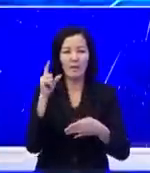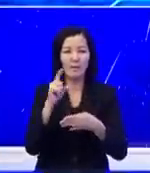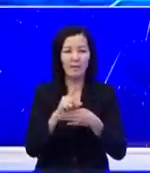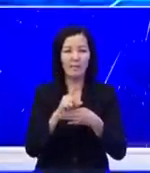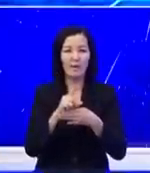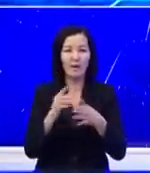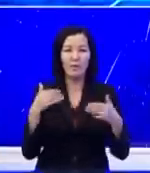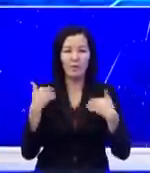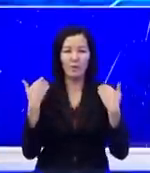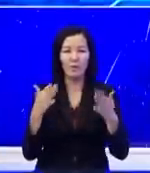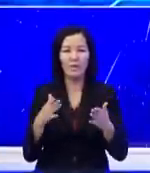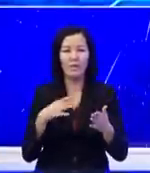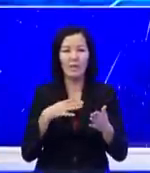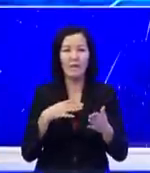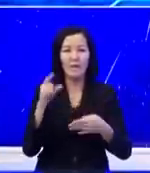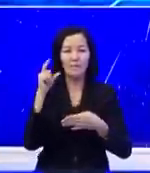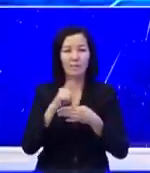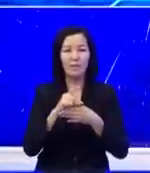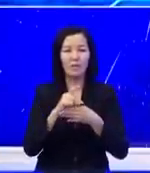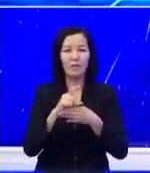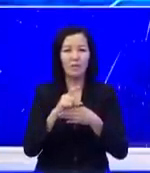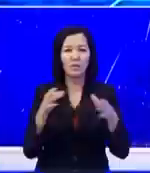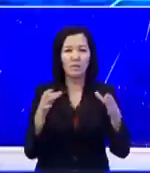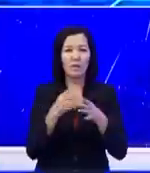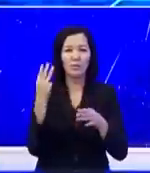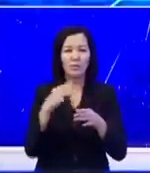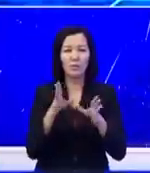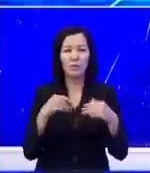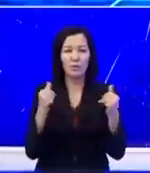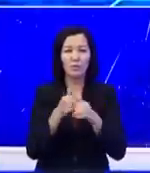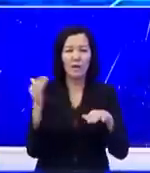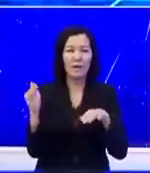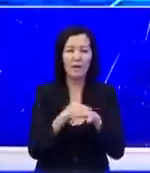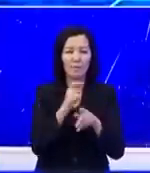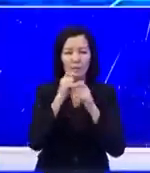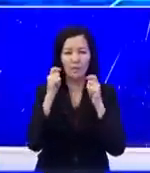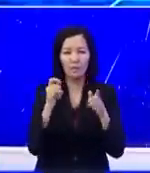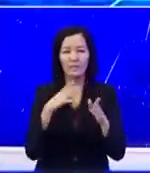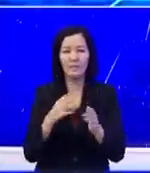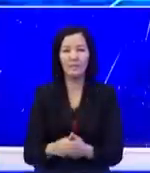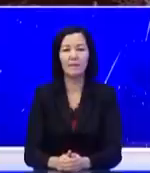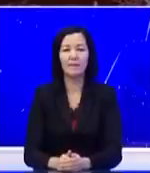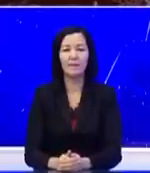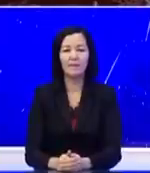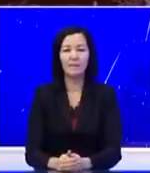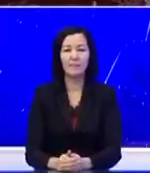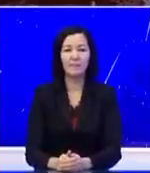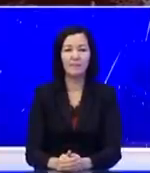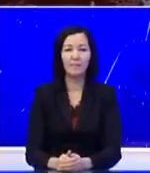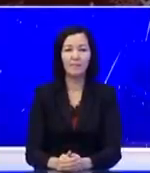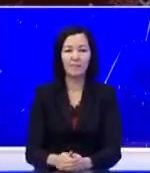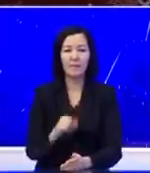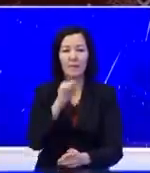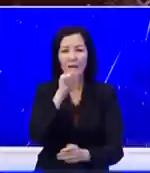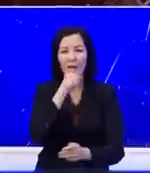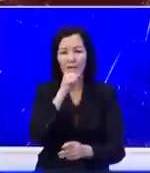майдангерін құттықтап қайтты. Бұдан бөлек мешіт жамағаты 30-ға тарта отбасыға қайырымдылық жасады. Тұрарбек